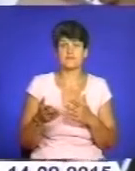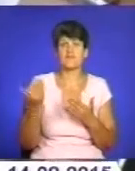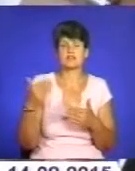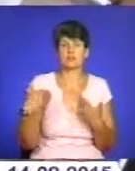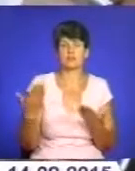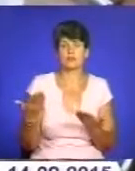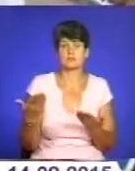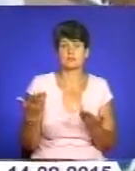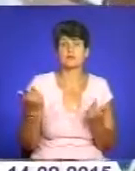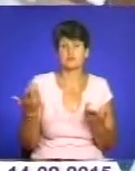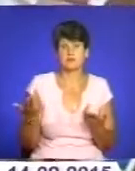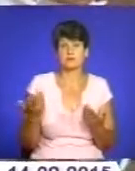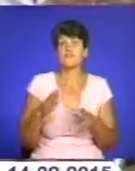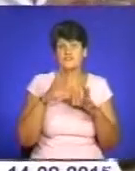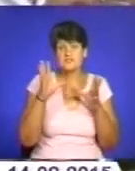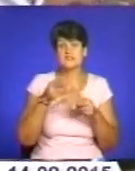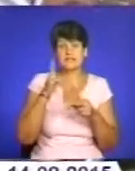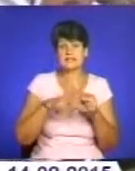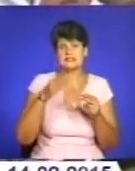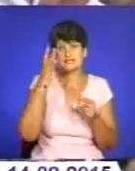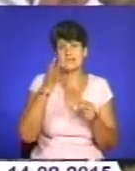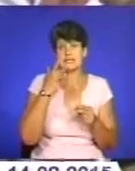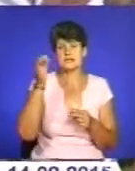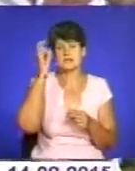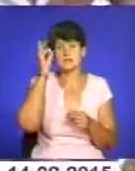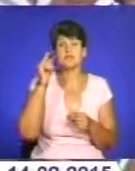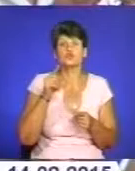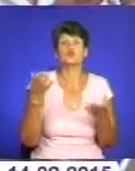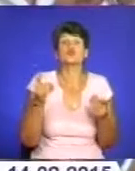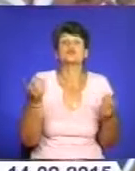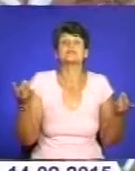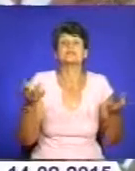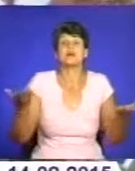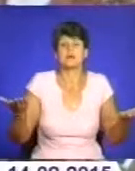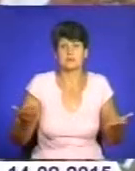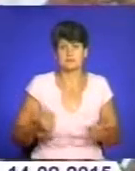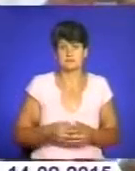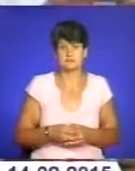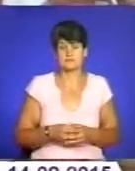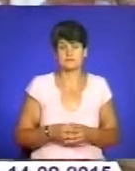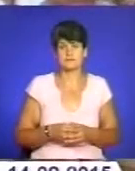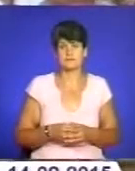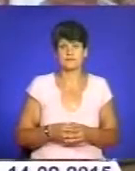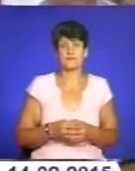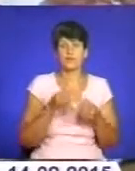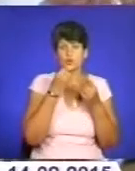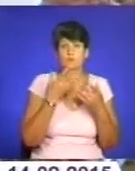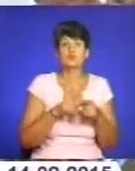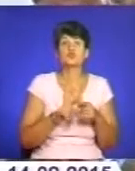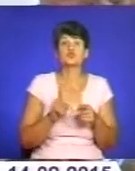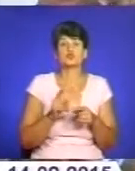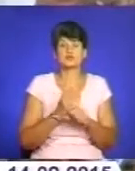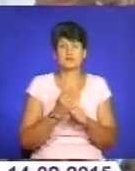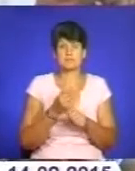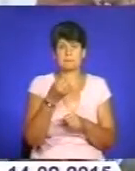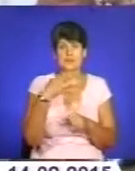зручно. Звичайно. Ну, от всі в кінці літа згадали, що їм щось потрібне. Через то... Добре, це що, нам зробити